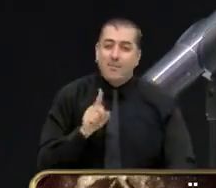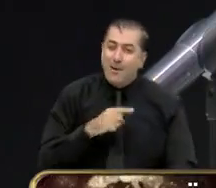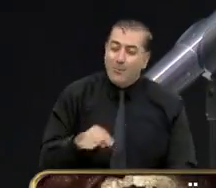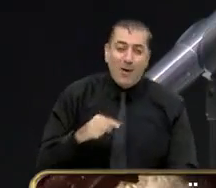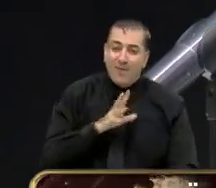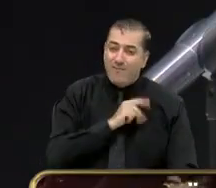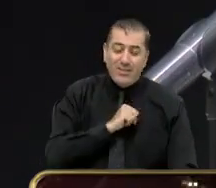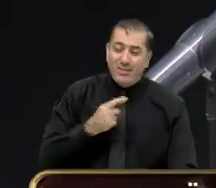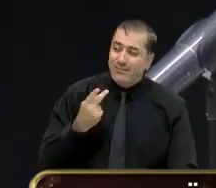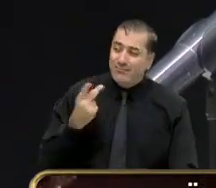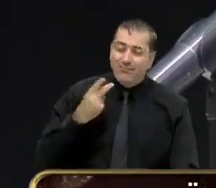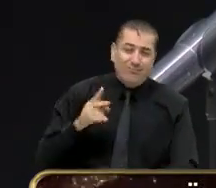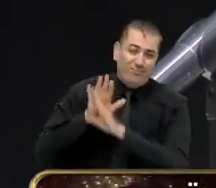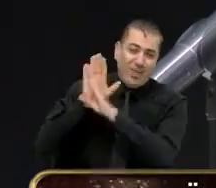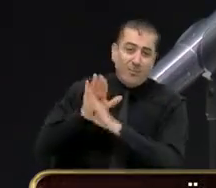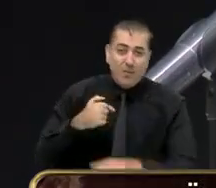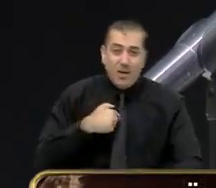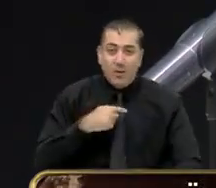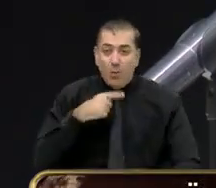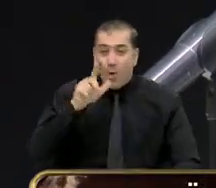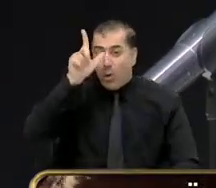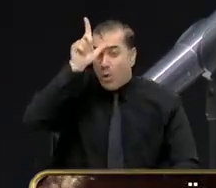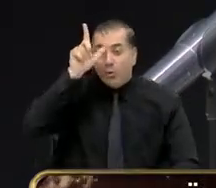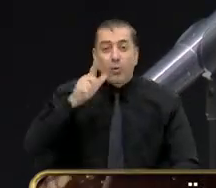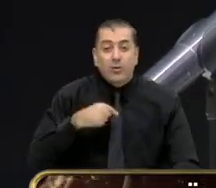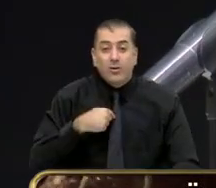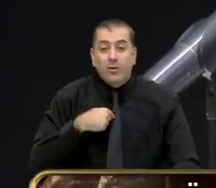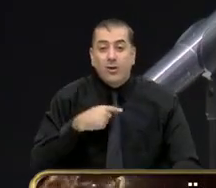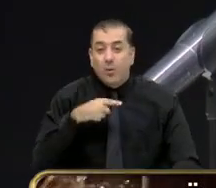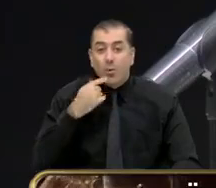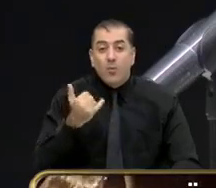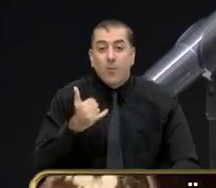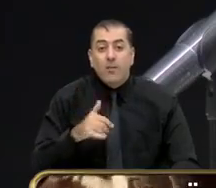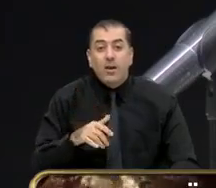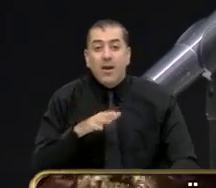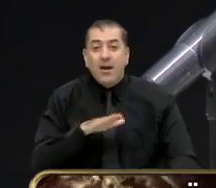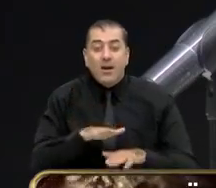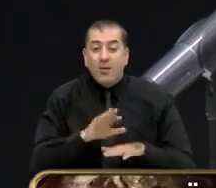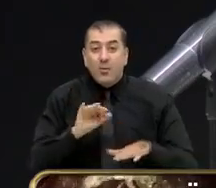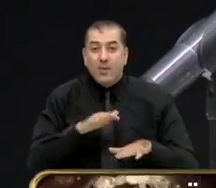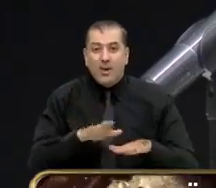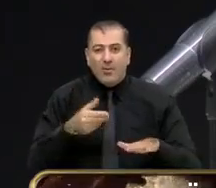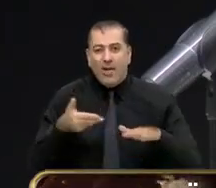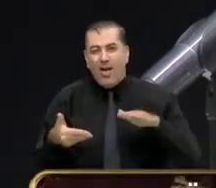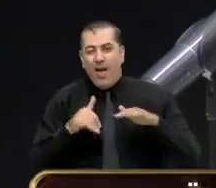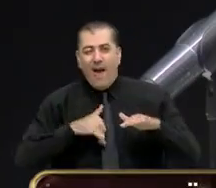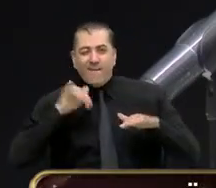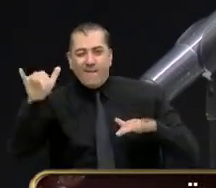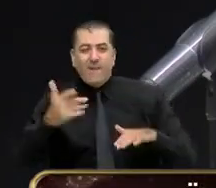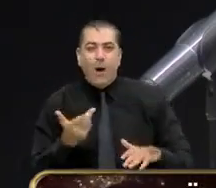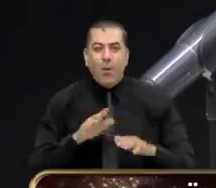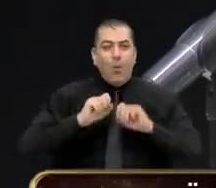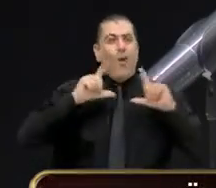الموقف. ويجب أن نعلن بوضوح بأن الأردن لا يناقش لا إشي تحت الطاولة ولا إشي مخبى، موقفنا ضد التهجير